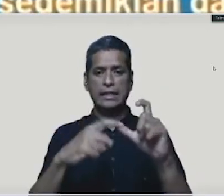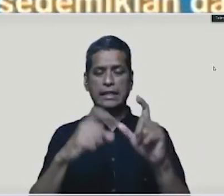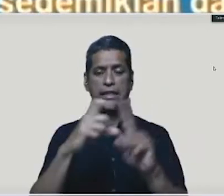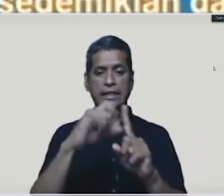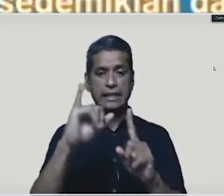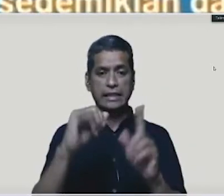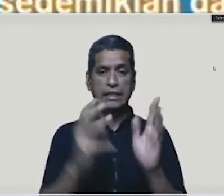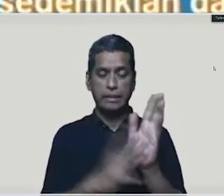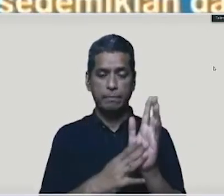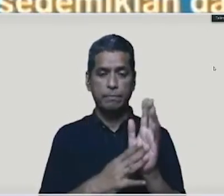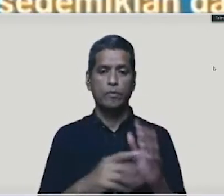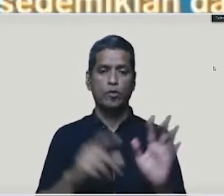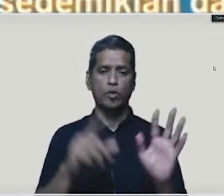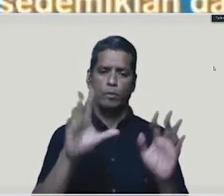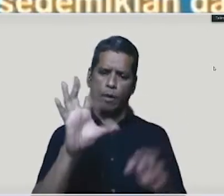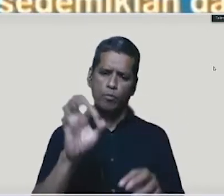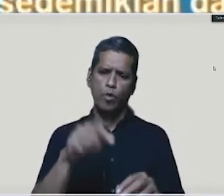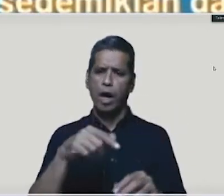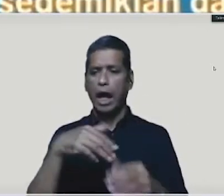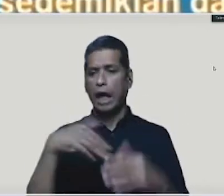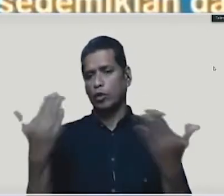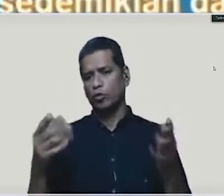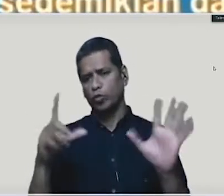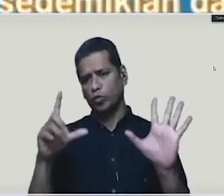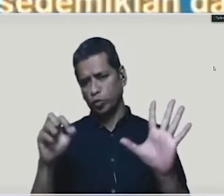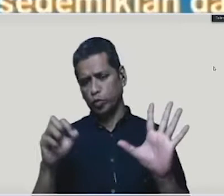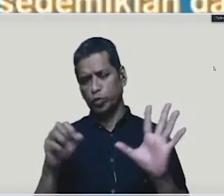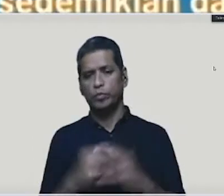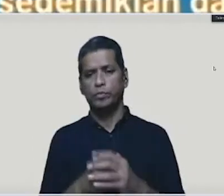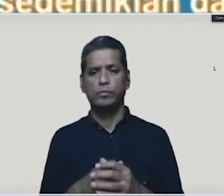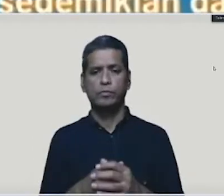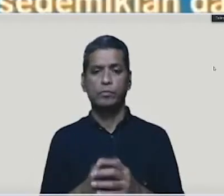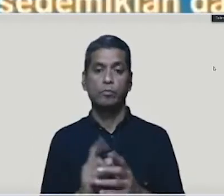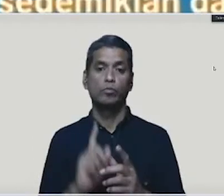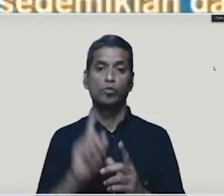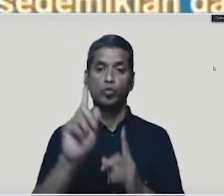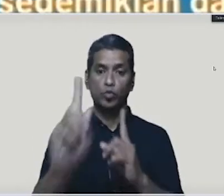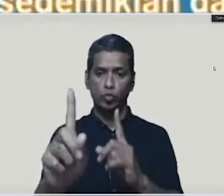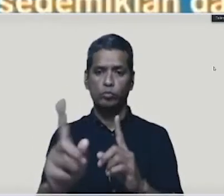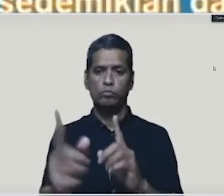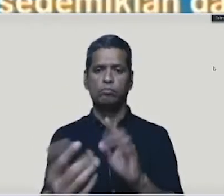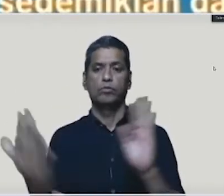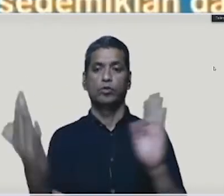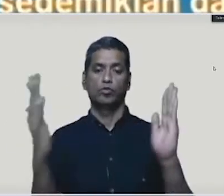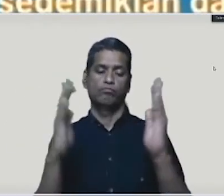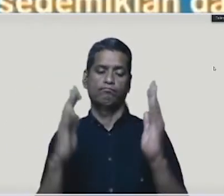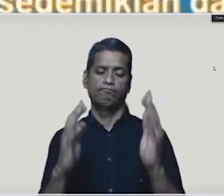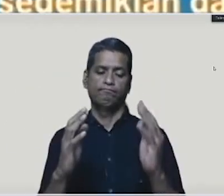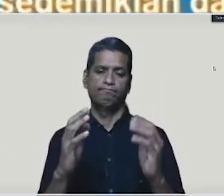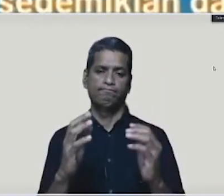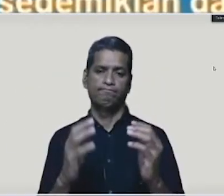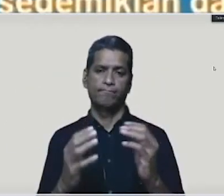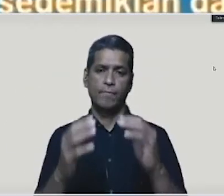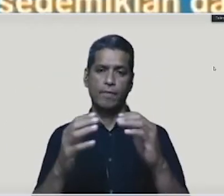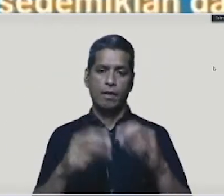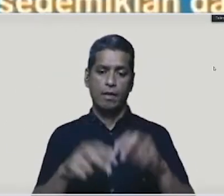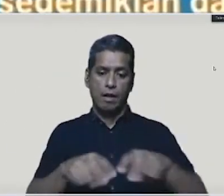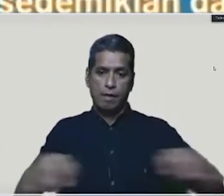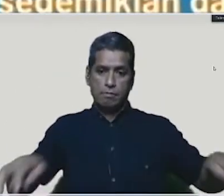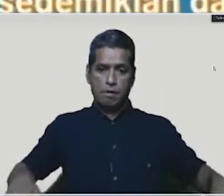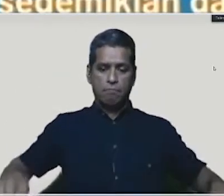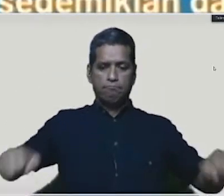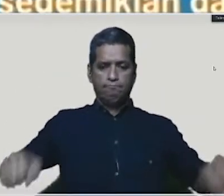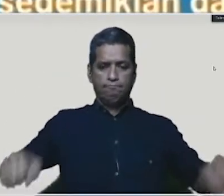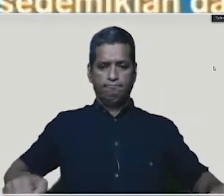50/70 diperkirakan oleh para ahli orang yang tampil muncul di hadapan raja pada waktu itu